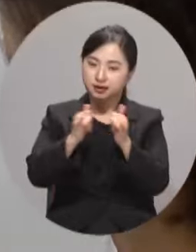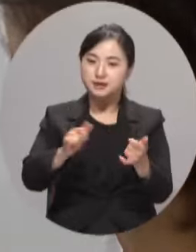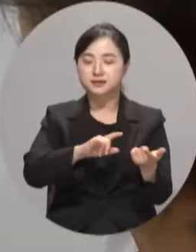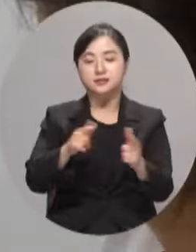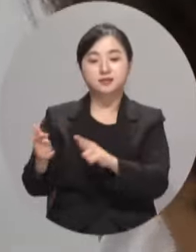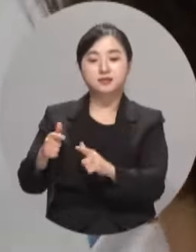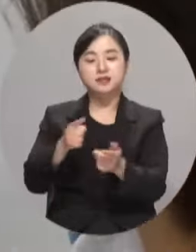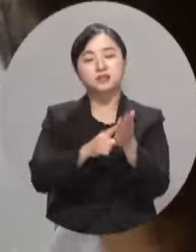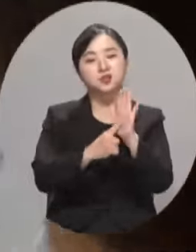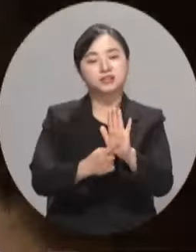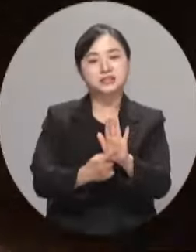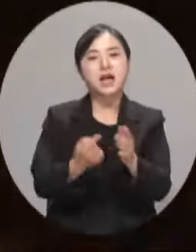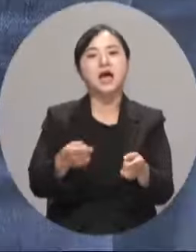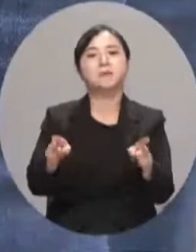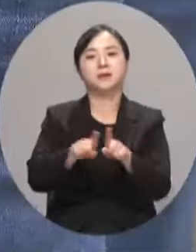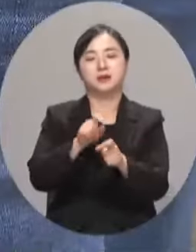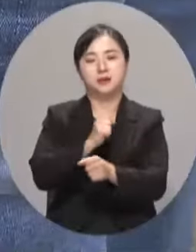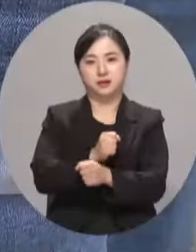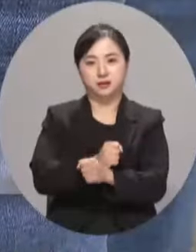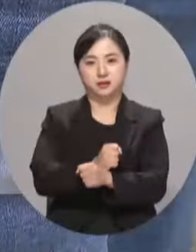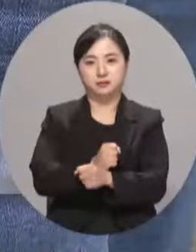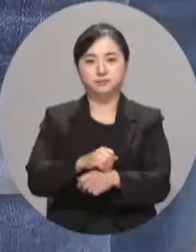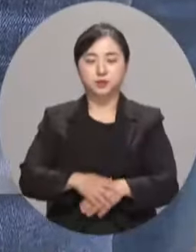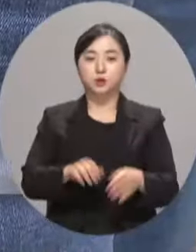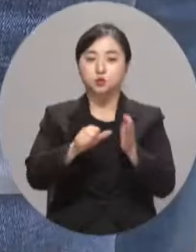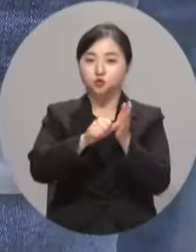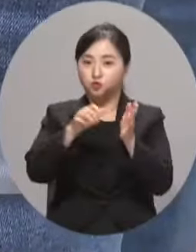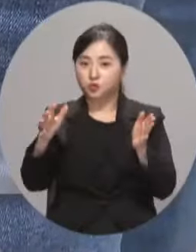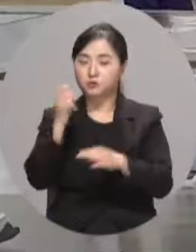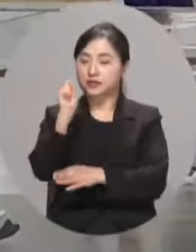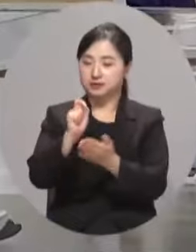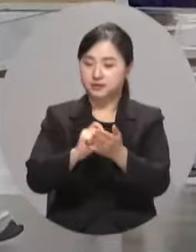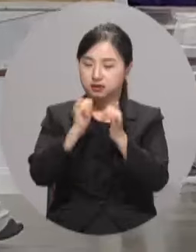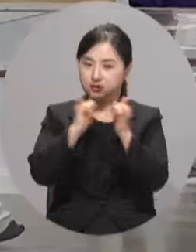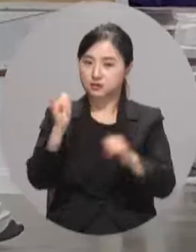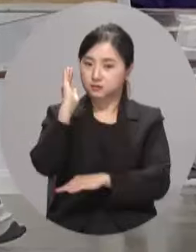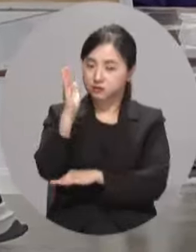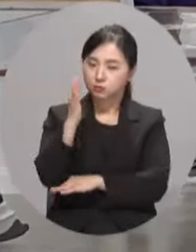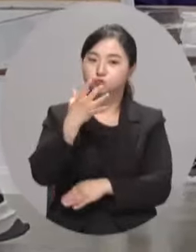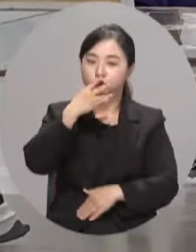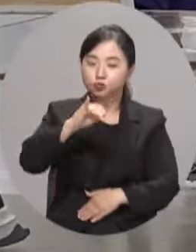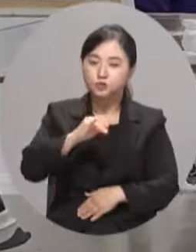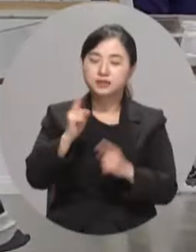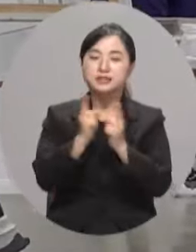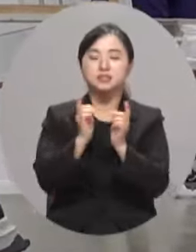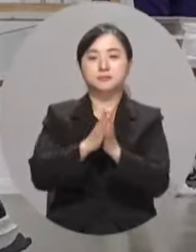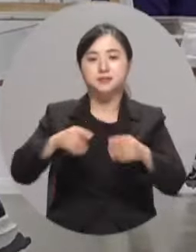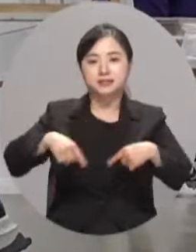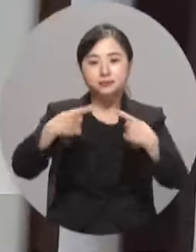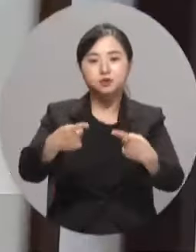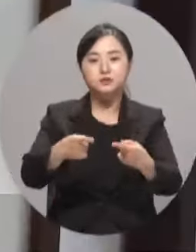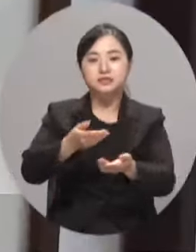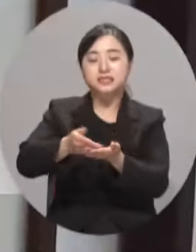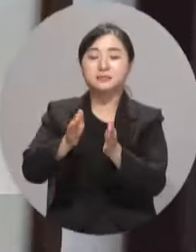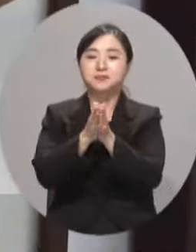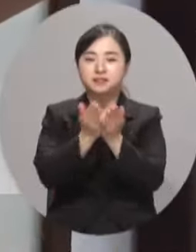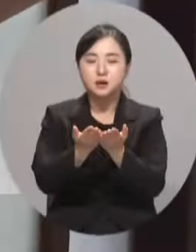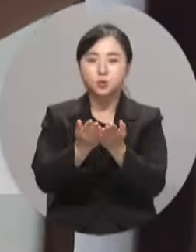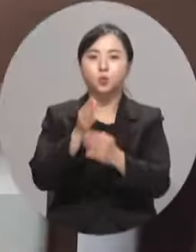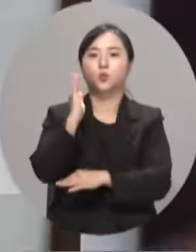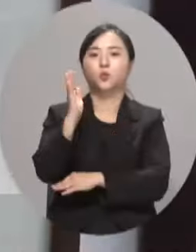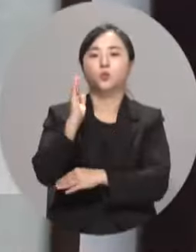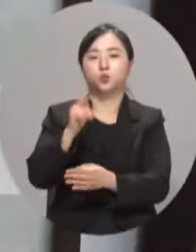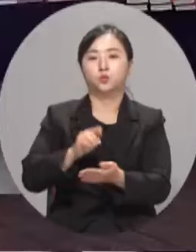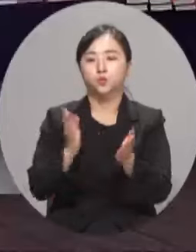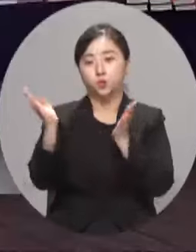도슨트들의 설명과 함께 진행됩니다. 유명 작가의 강연은 물론 작가가 직접 참여하는 그림책 공연도 눈길을 끌